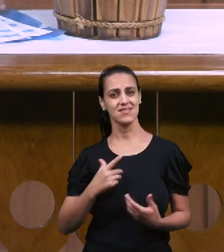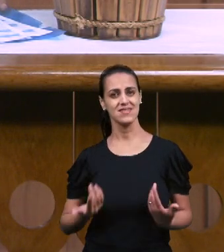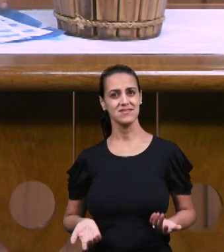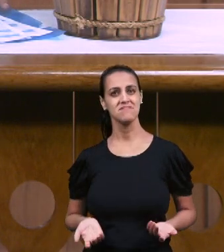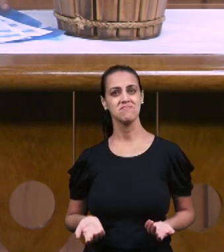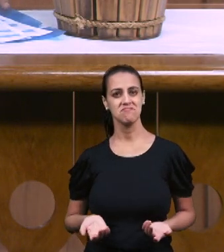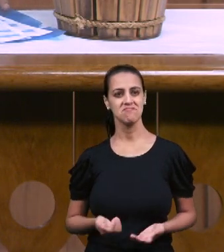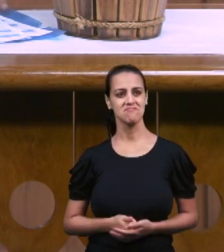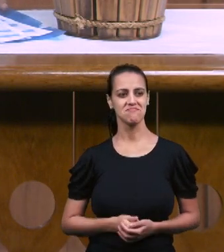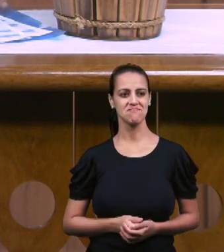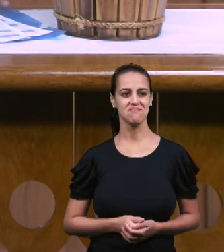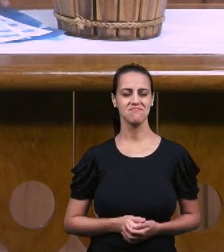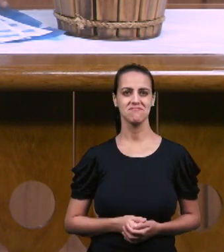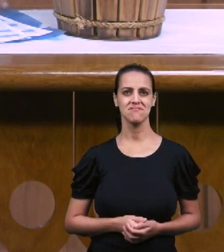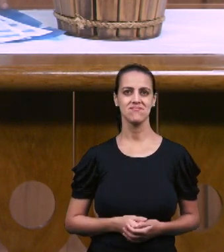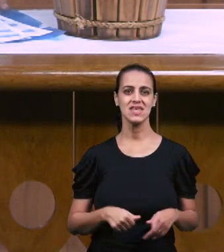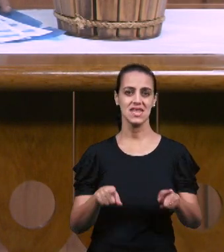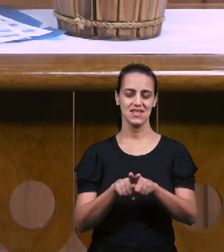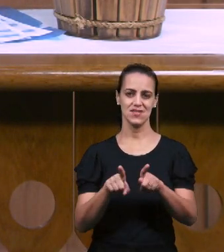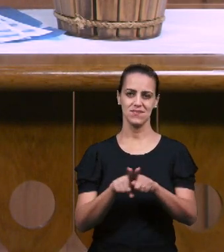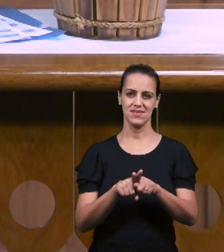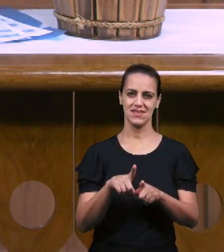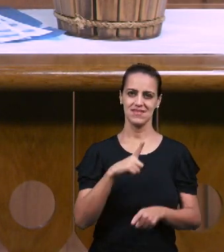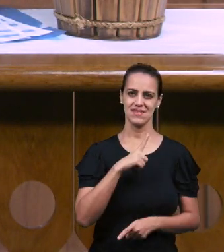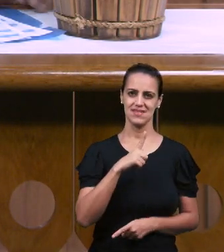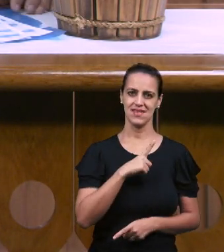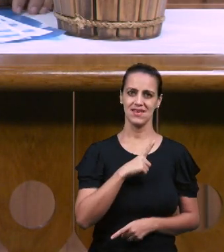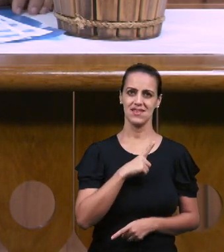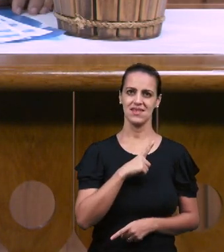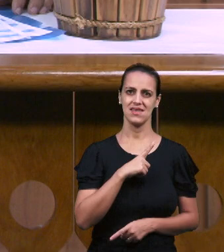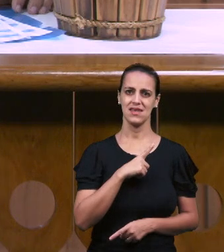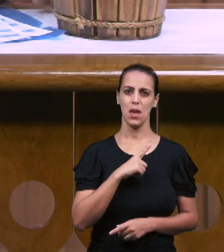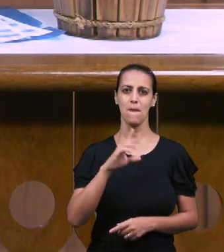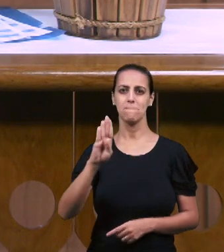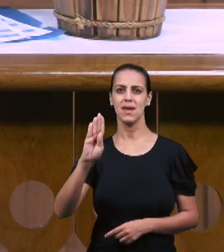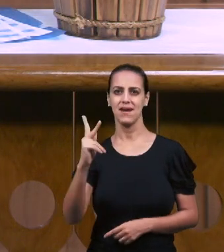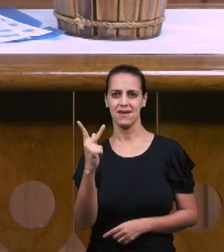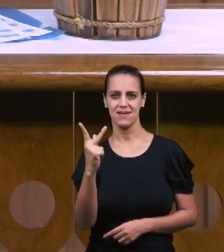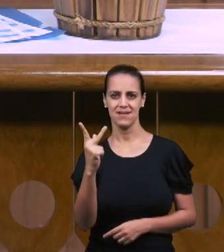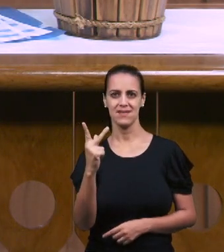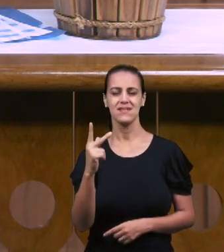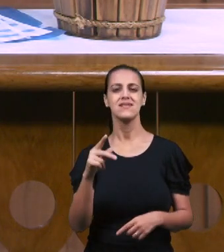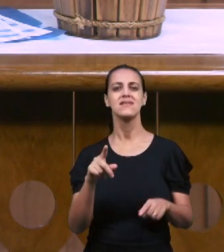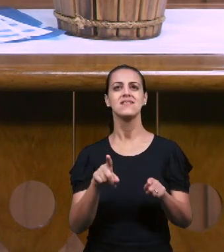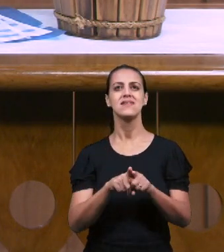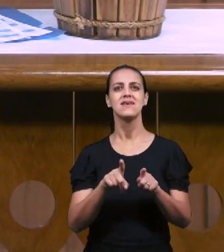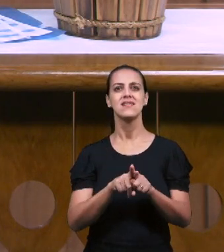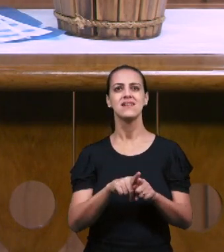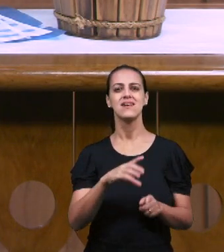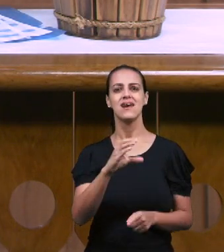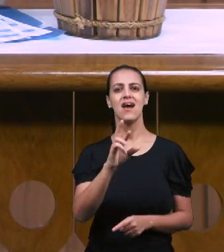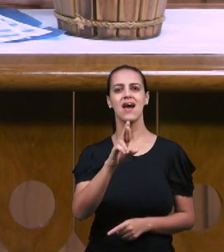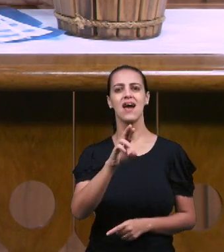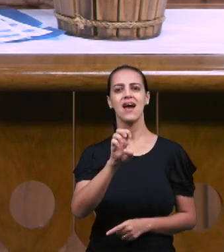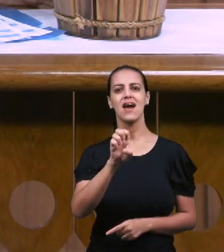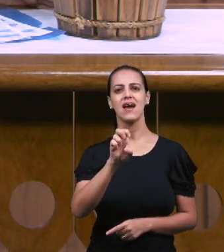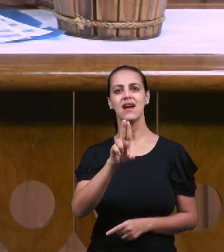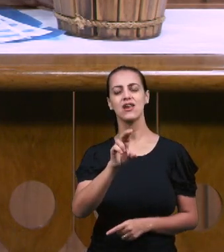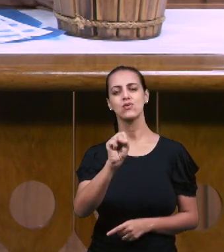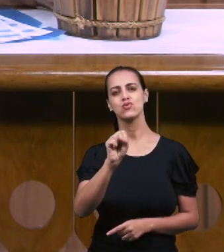Et nous avons ici des frères, d'autres ici de Belo Horizonte, Creusolino. Celui-là, il est toujours dans la